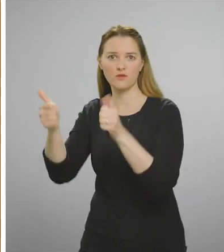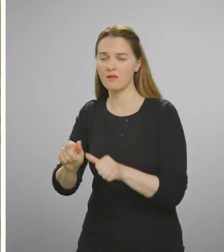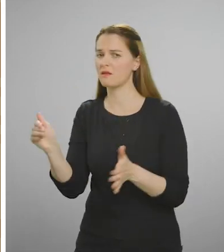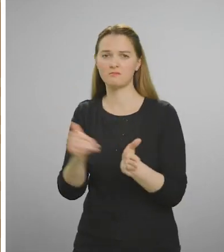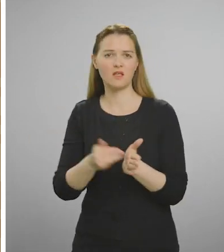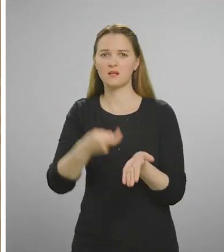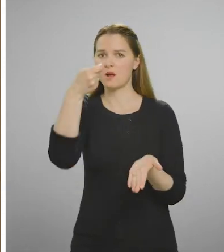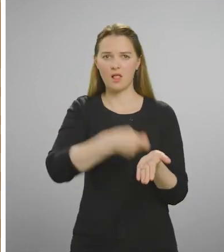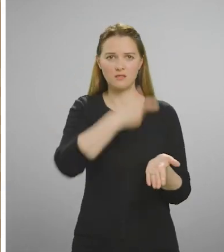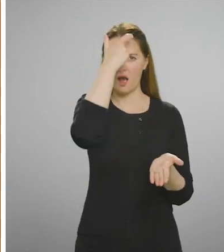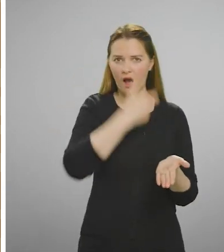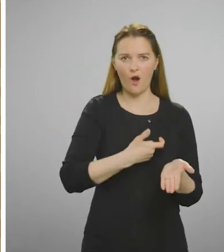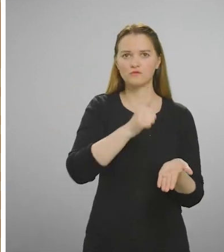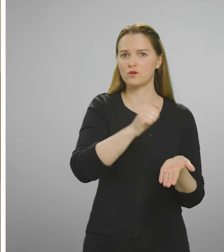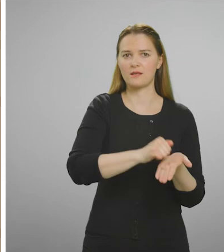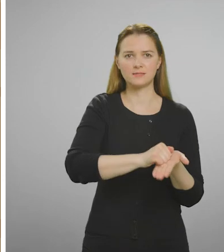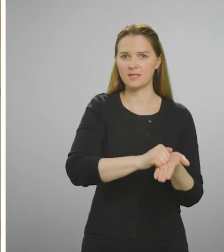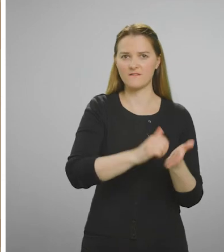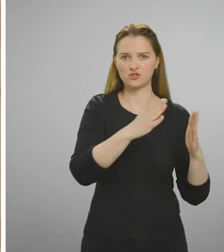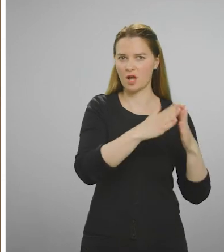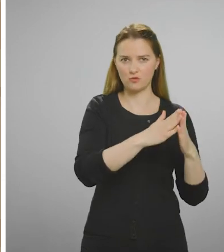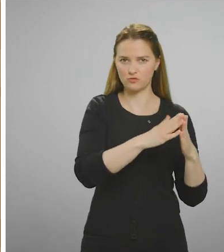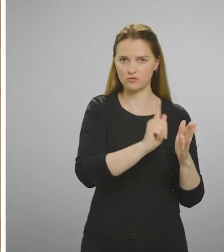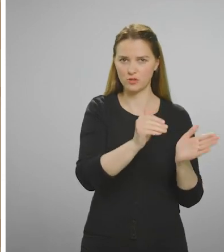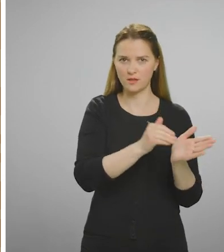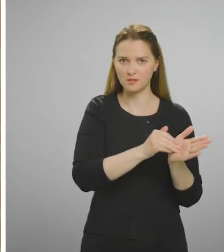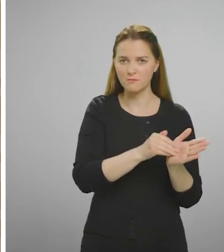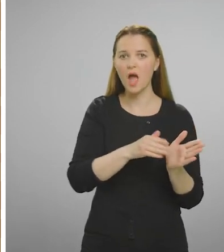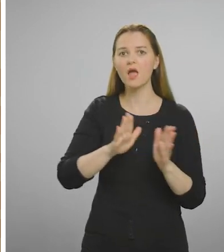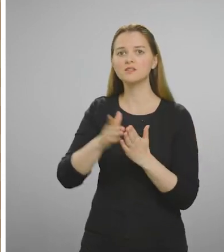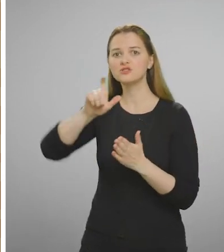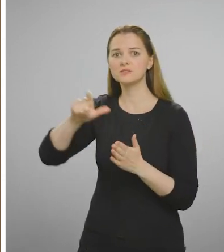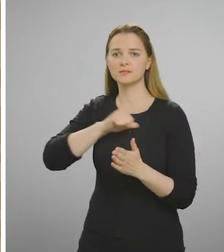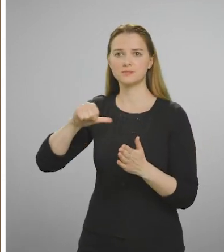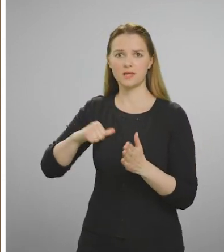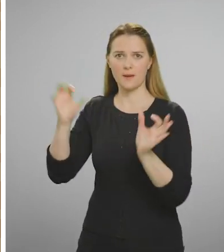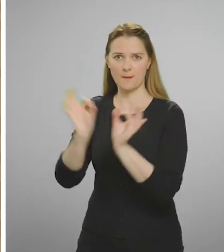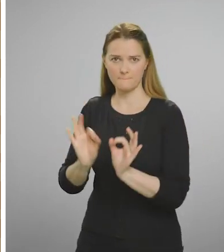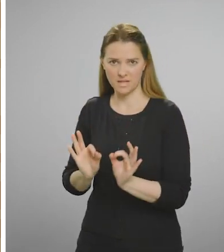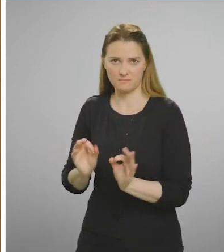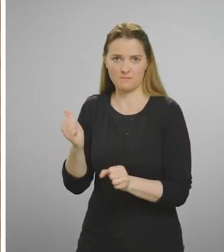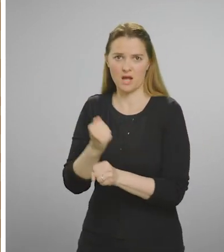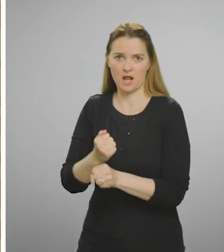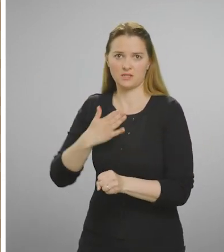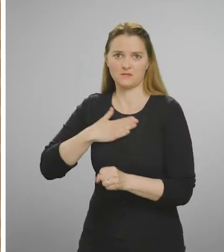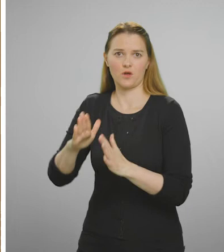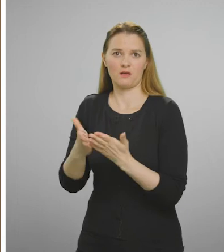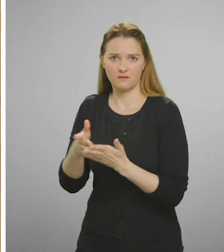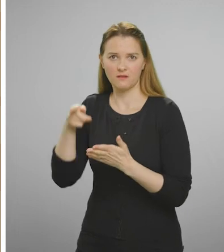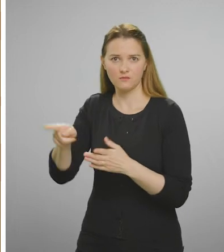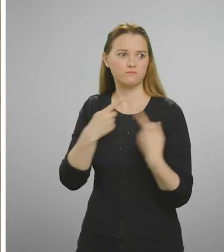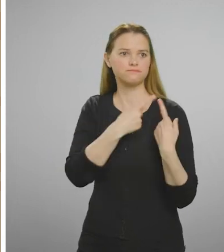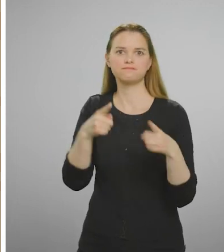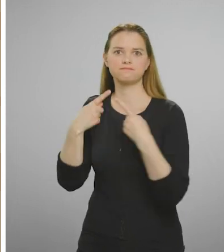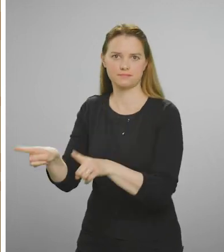pristupačnim formatima bez naknade izdavačkim kućama i autorima. Ona sama proizvodi svoj fond i to je čini različitom